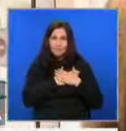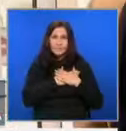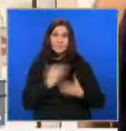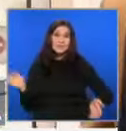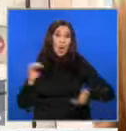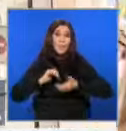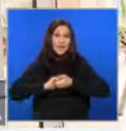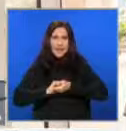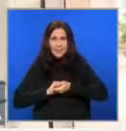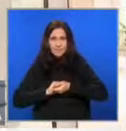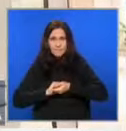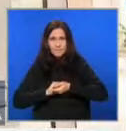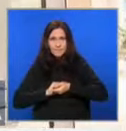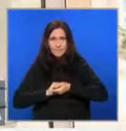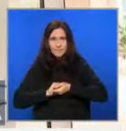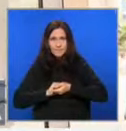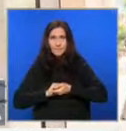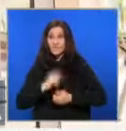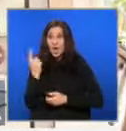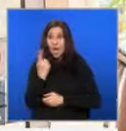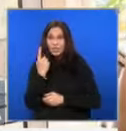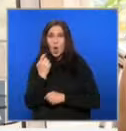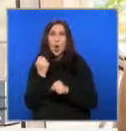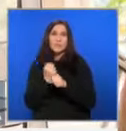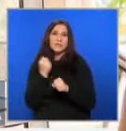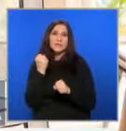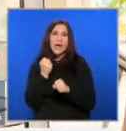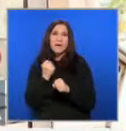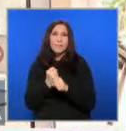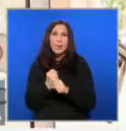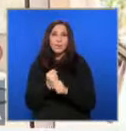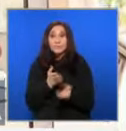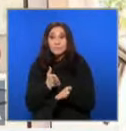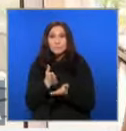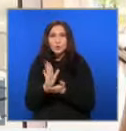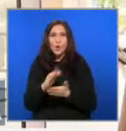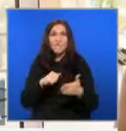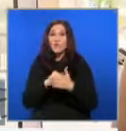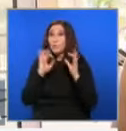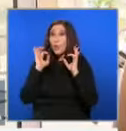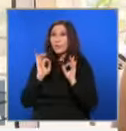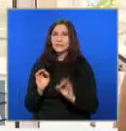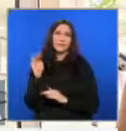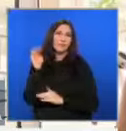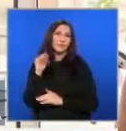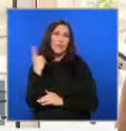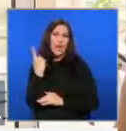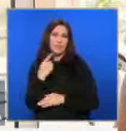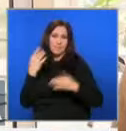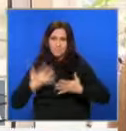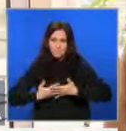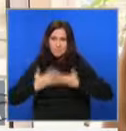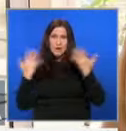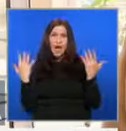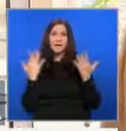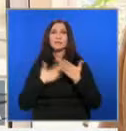се обединиме в едно и да се работи в насока, нали, футбола наистина да бъде един празник,